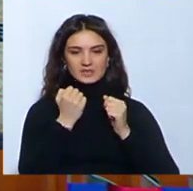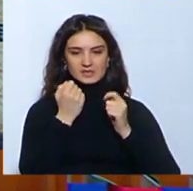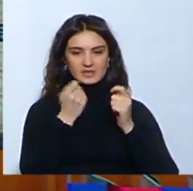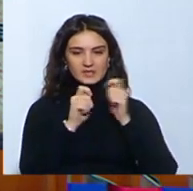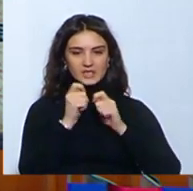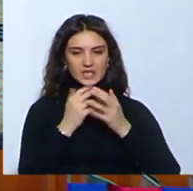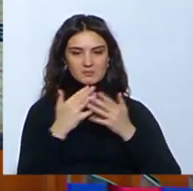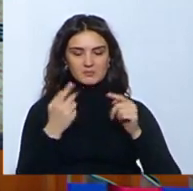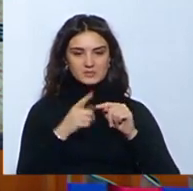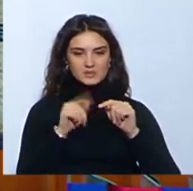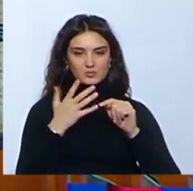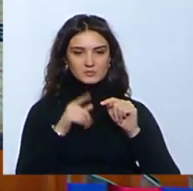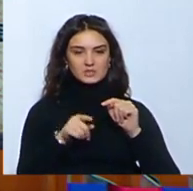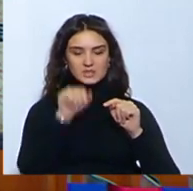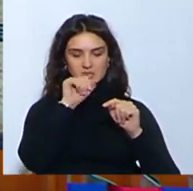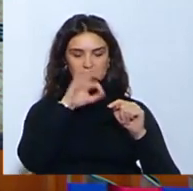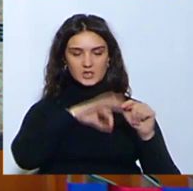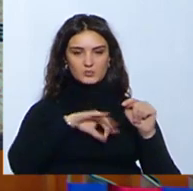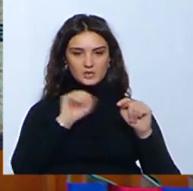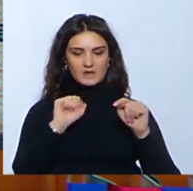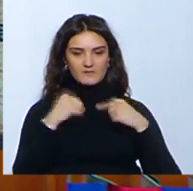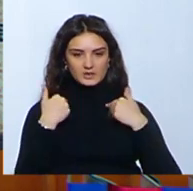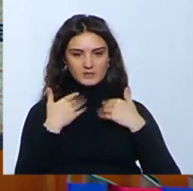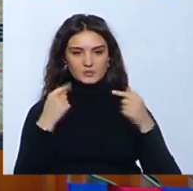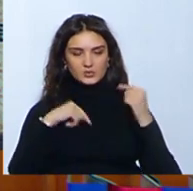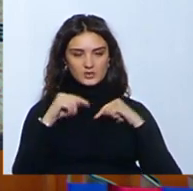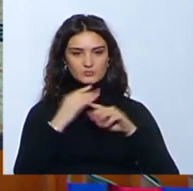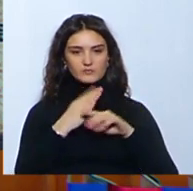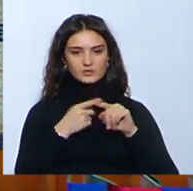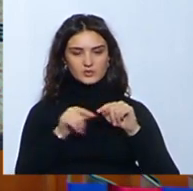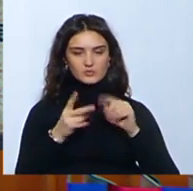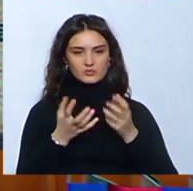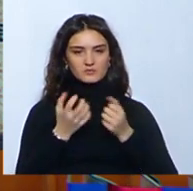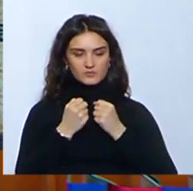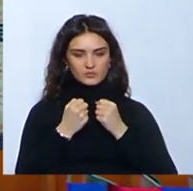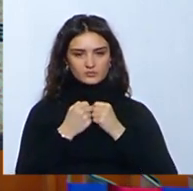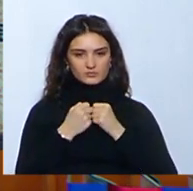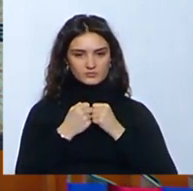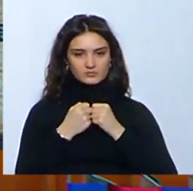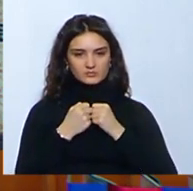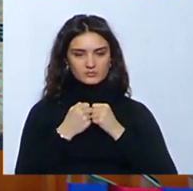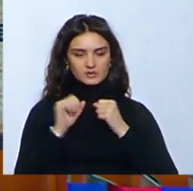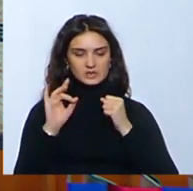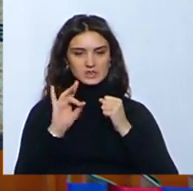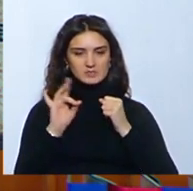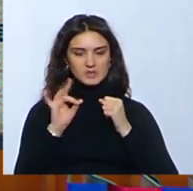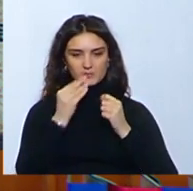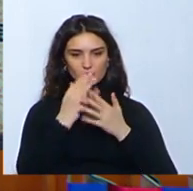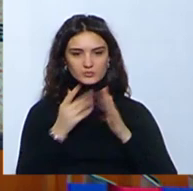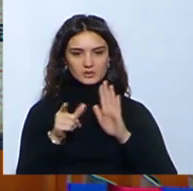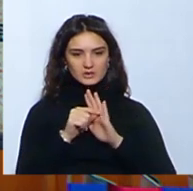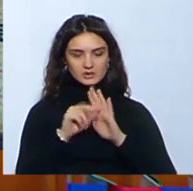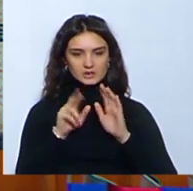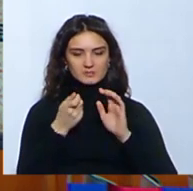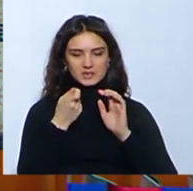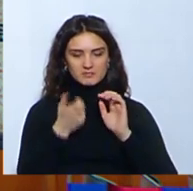რომელთა წყალობითაც მერე ჩვენ A ვიტამინი გვაქვს ორგანიზმში, ესენი უნდა მივიღოთ ცხიმიან პროდუქტებთან ერთად ან